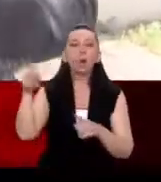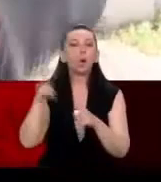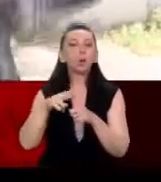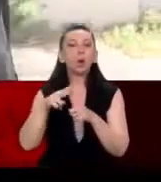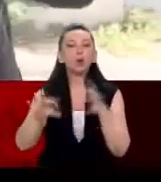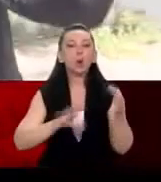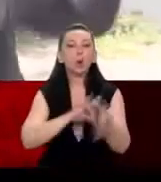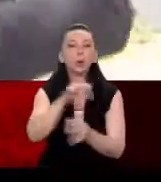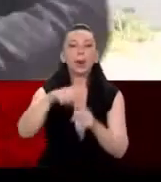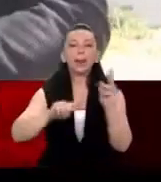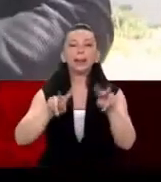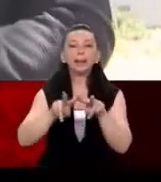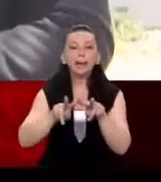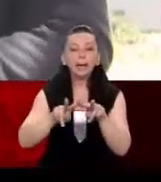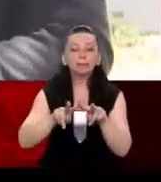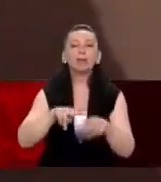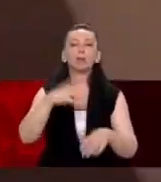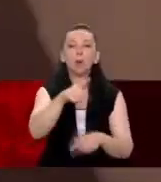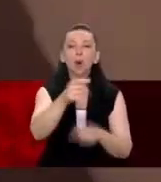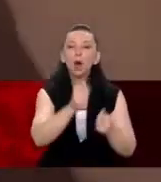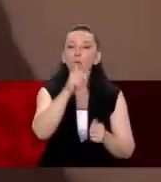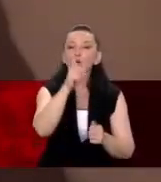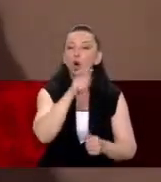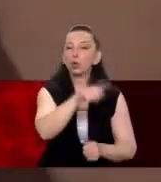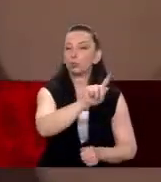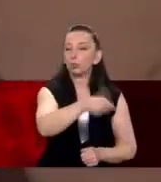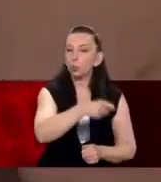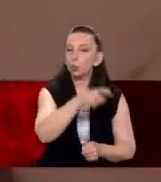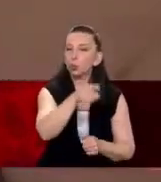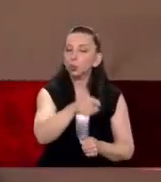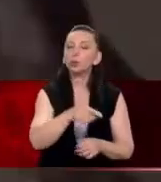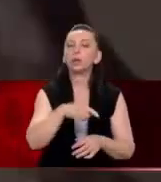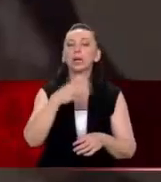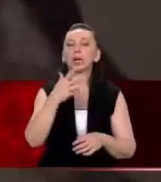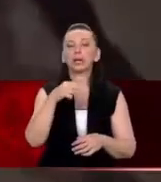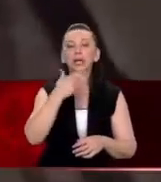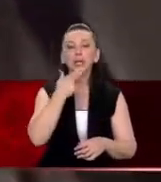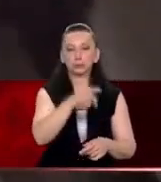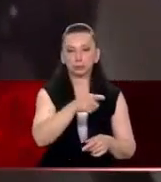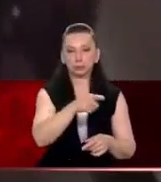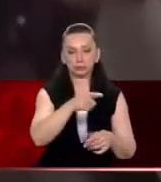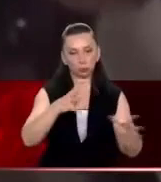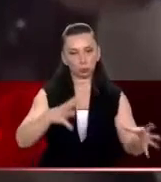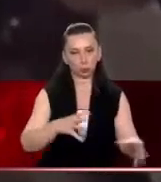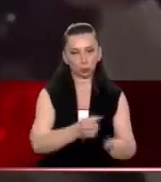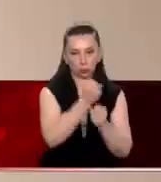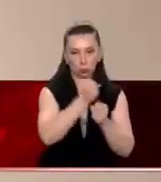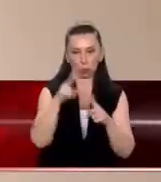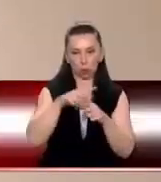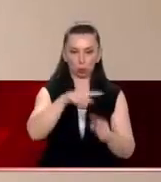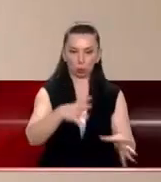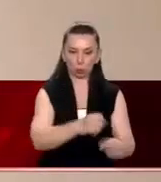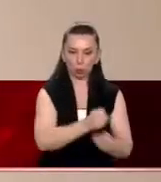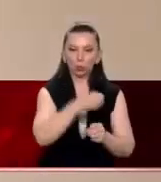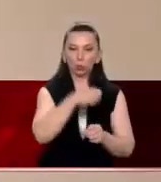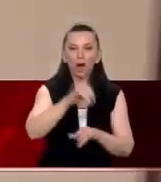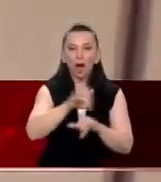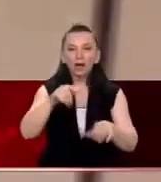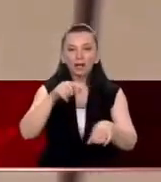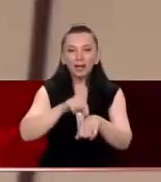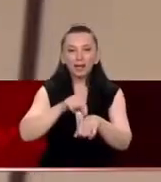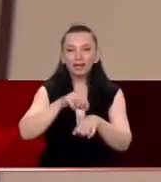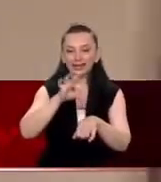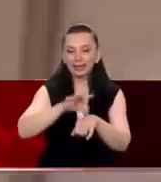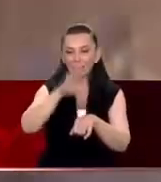operasyon timleri o aracı Çorum'da buldu. Araca operasyon yapıldı, kadın kurtarıldı. Aynı dakikalarda İstanbul'da da baskınlar